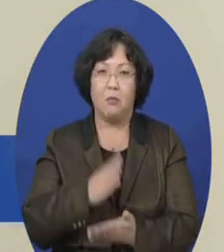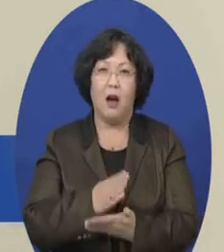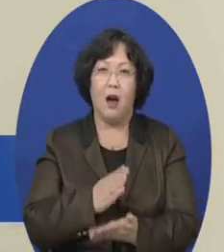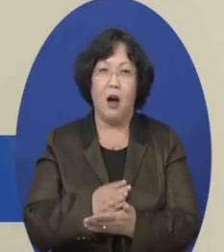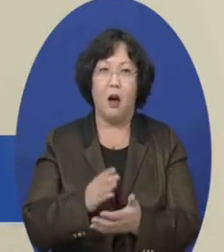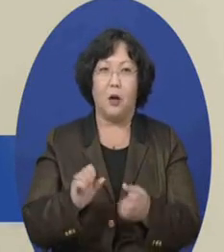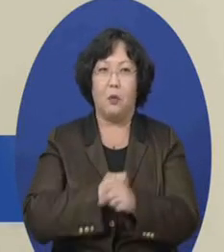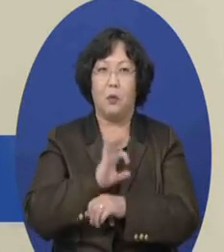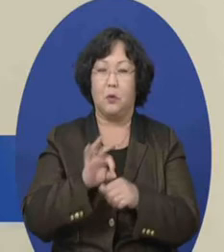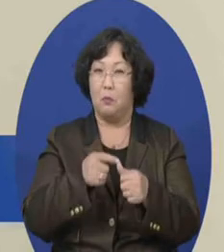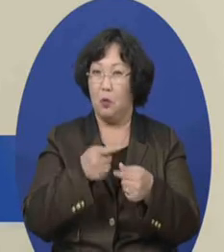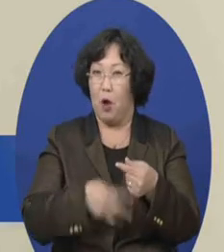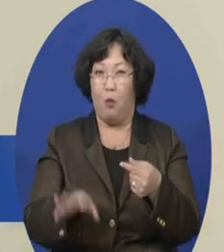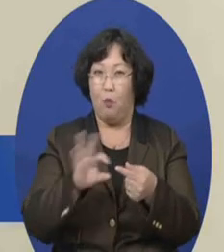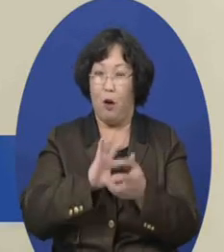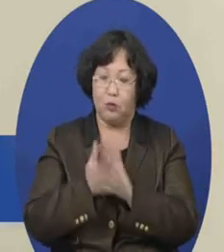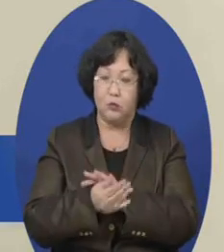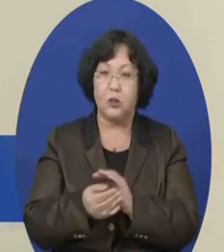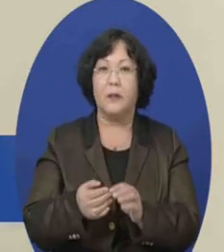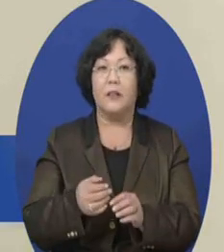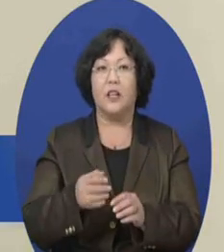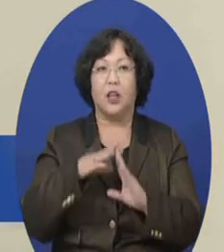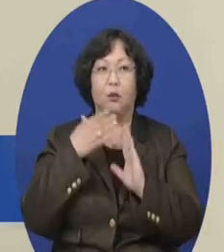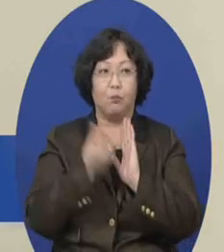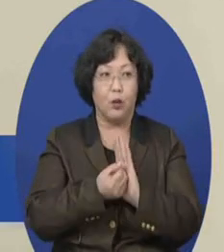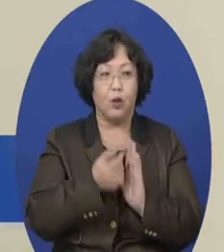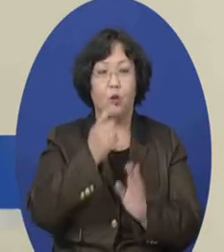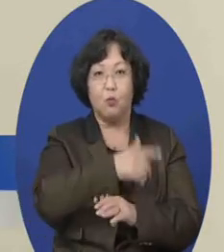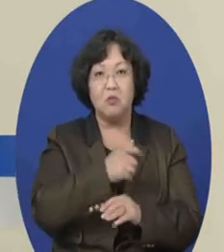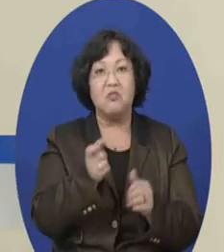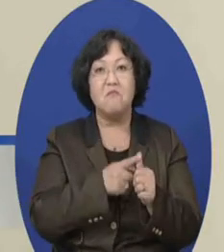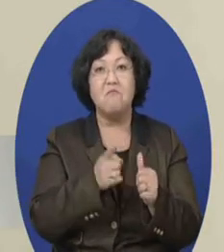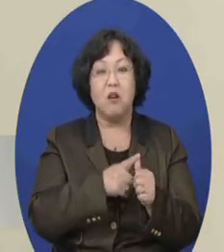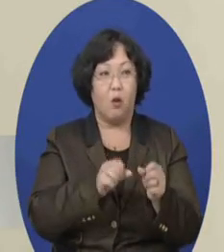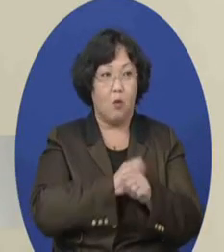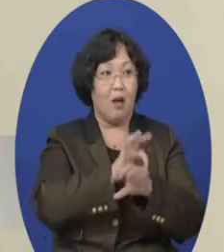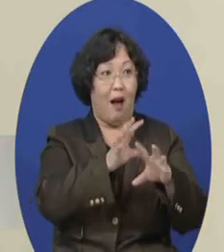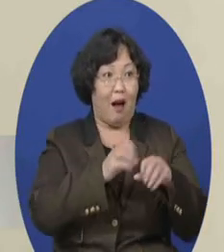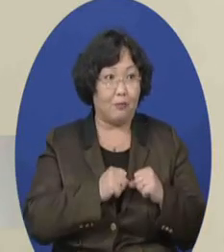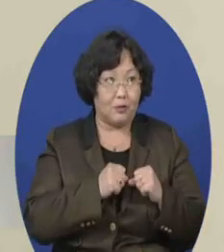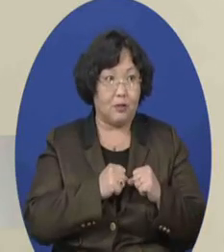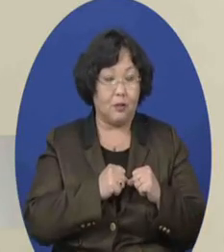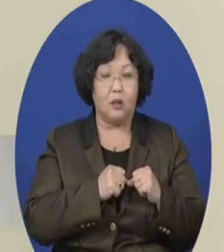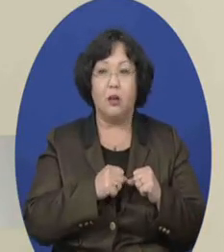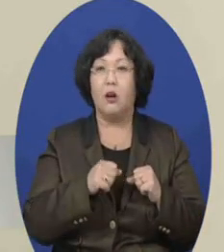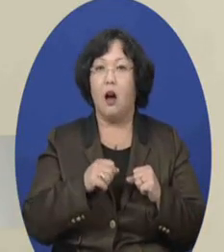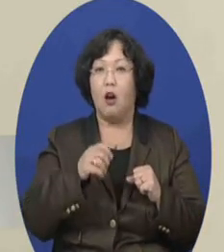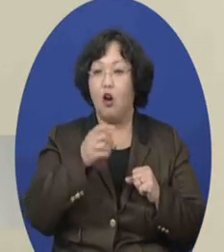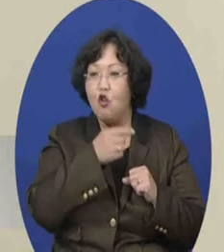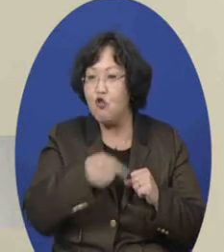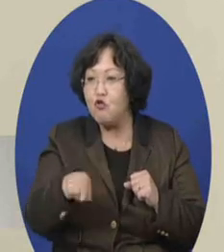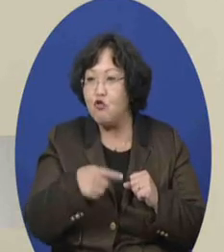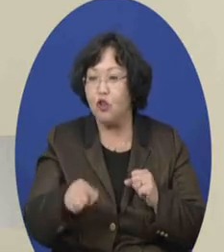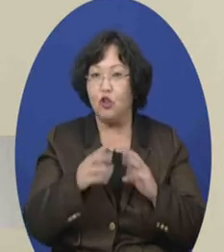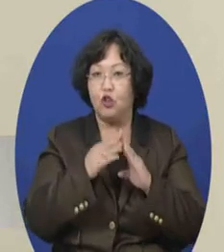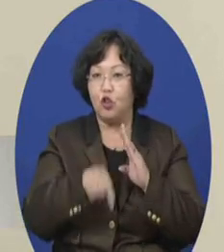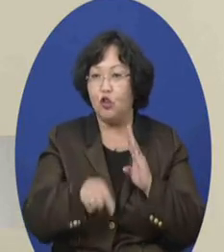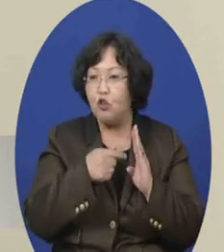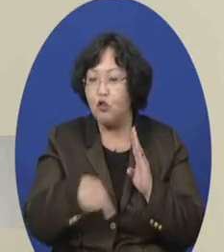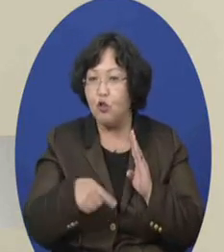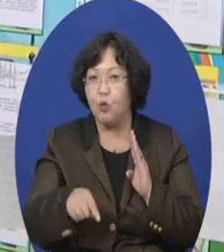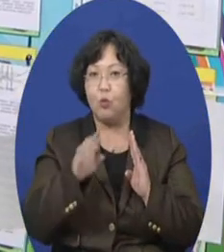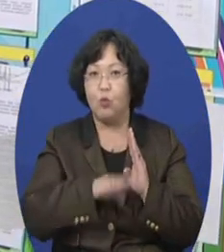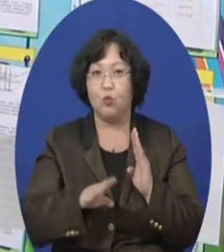болохоор ойр хавьд нь нөгөө гэр бүлийнх нь хүмүүс өвдөд ойр автал авсан хүүхдүүд гэртээ тусгаарлагдчихад гэр бүлийнхээ орчноос